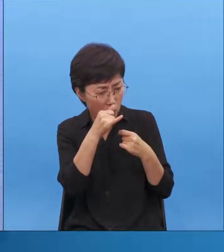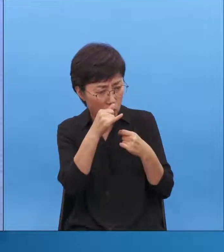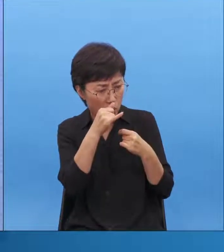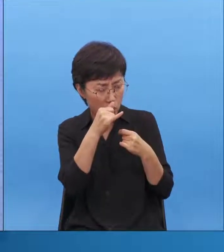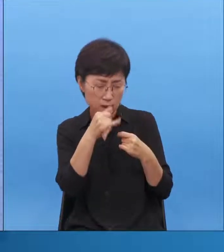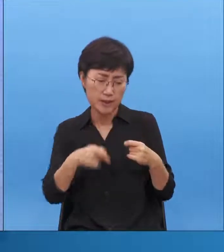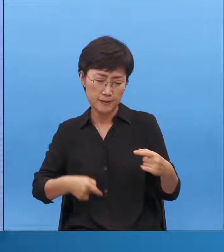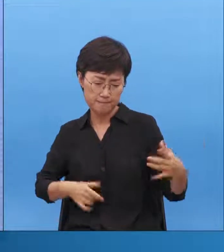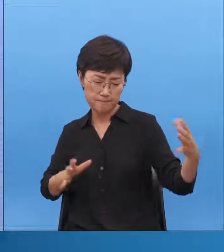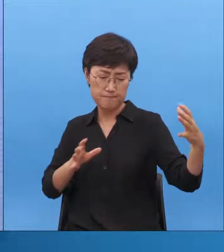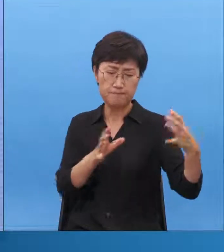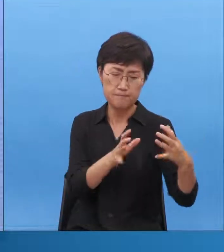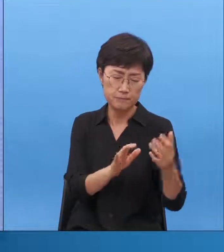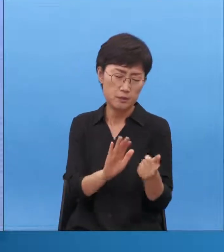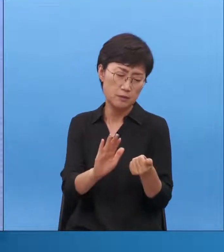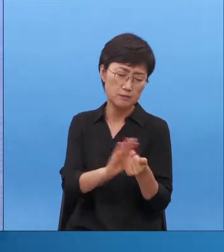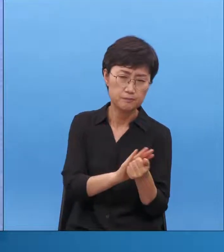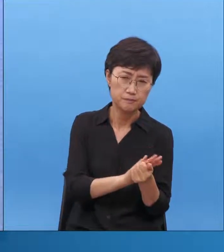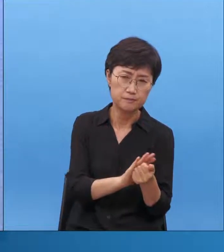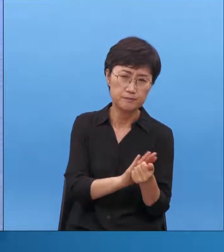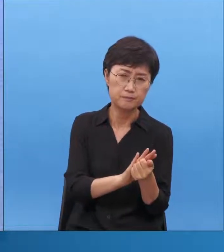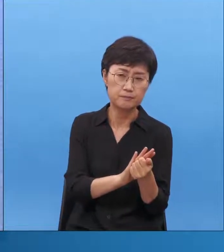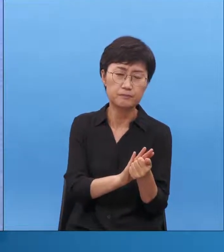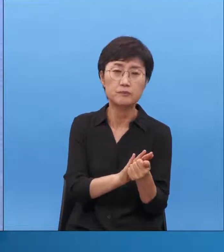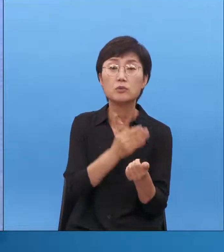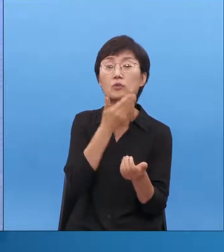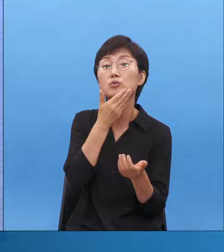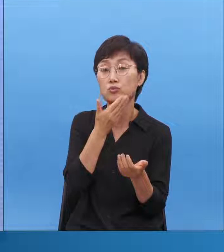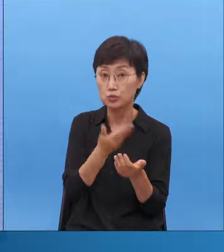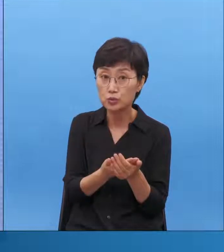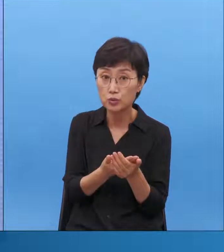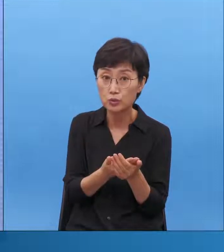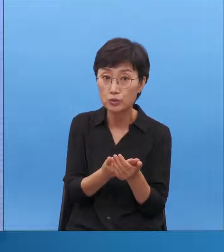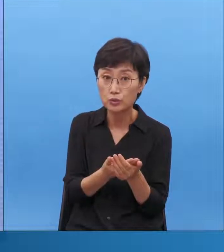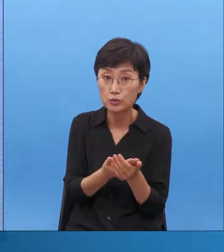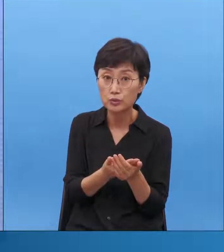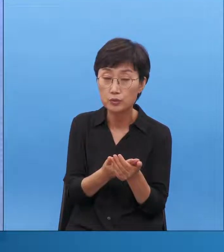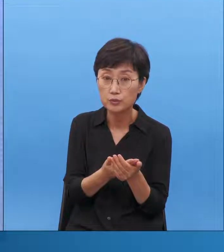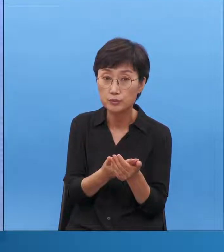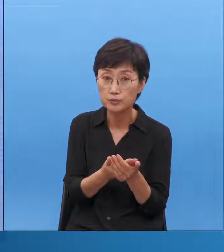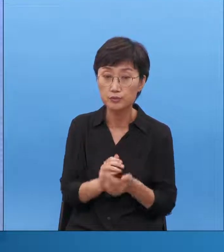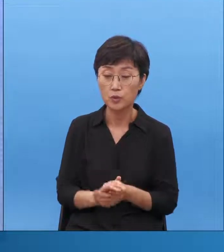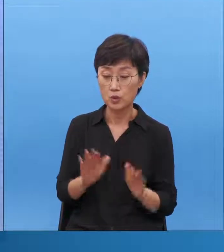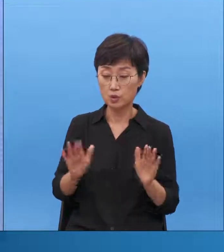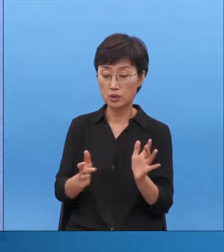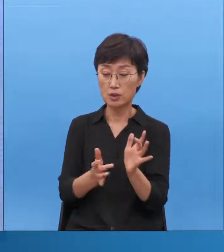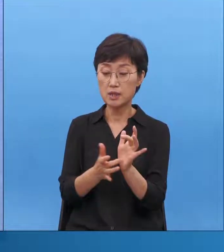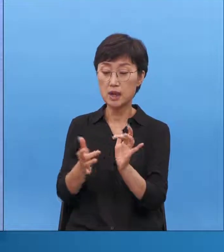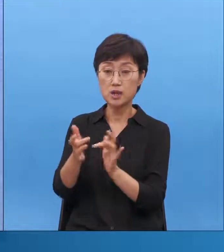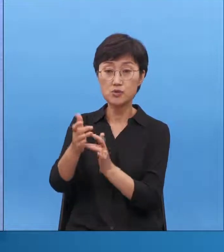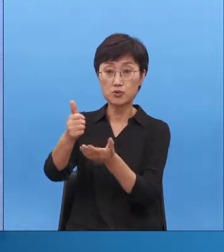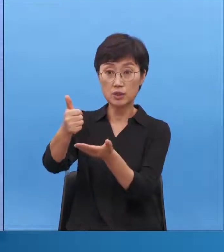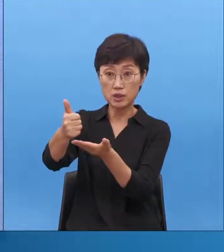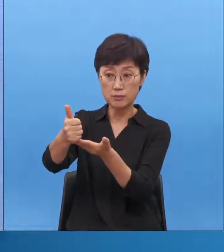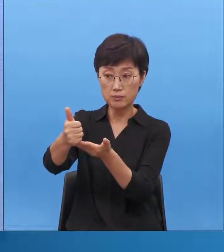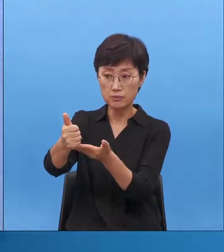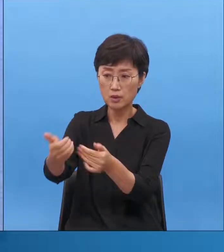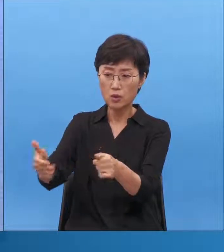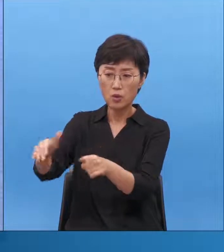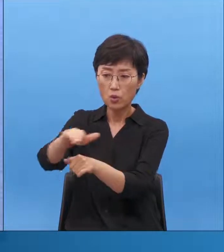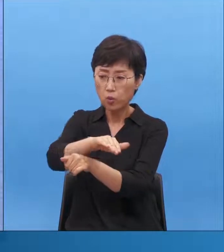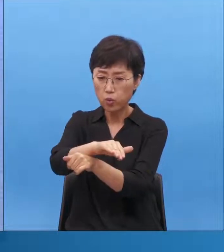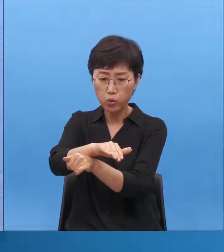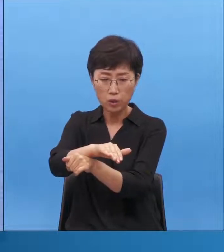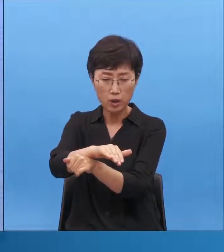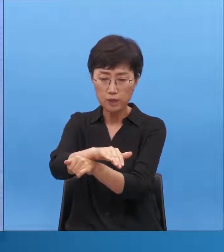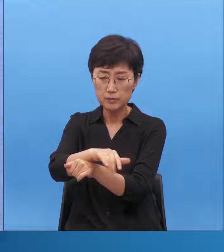through a crisis or even a death, that's not something for them to go through personally, but it's a tremendous event in their 예수님이 lives. 장례식을 해야 되는데 나서는 사람이 없는 거예요. 그렇잖아요. Jesus